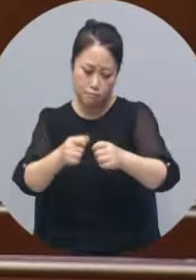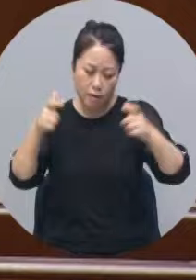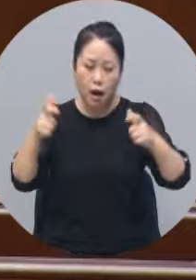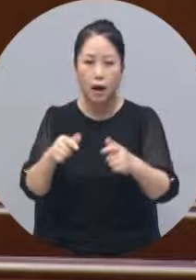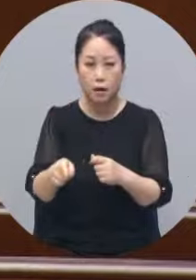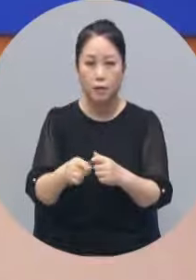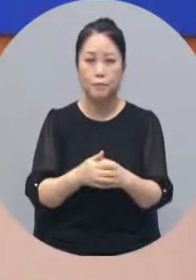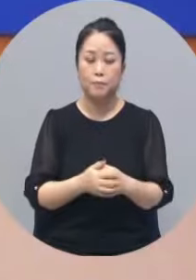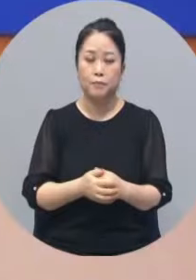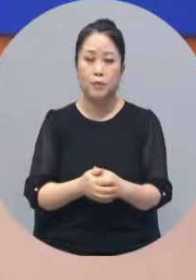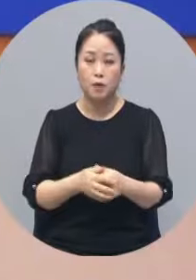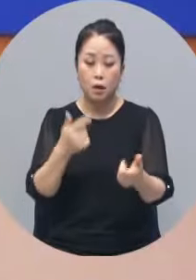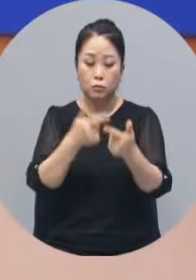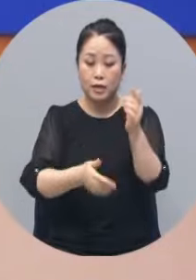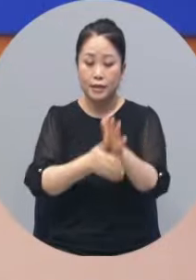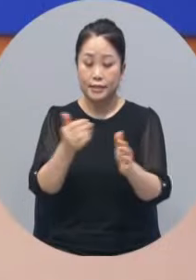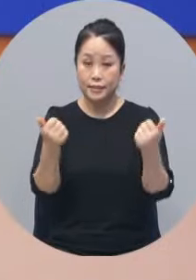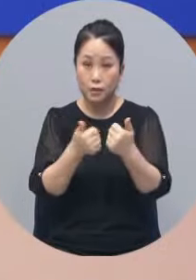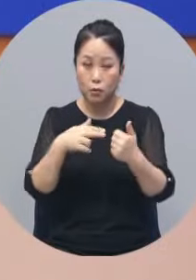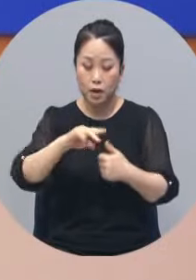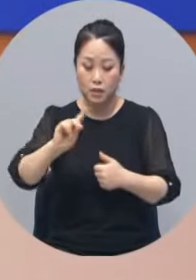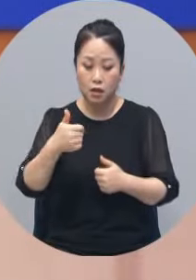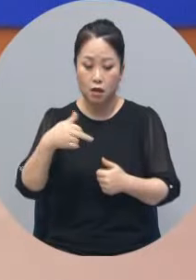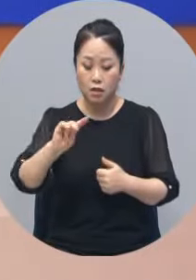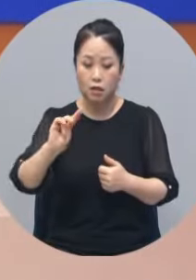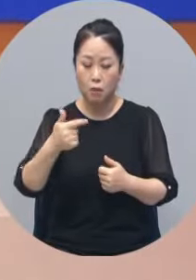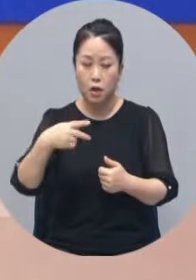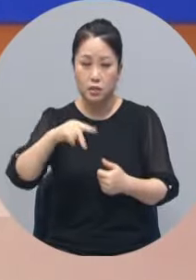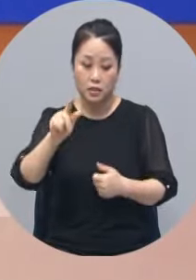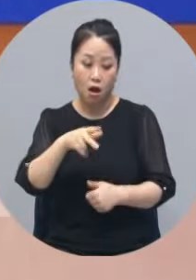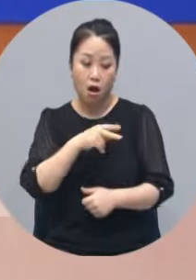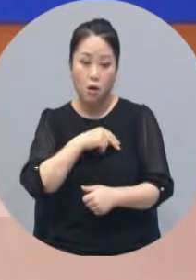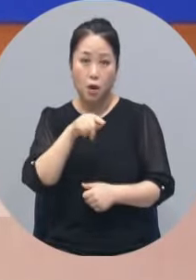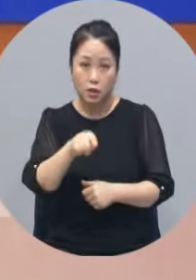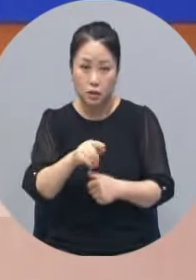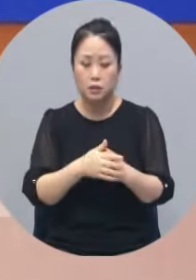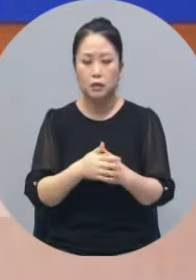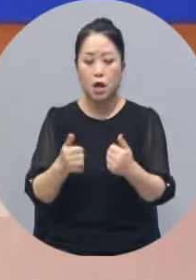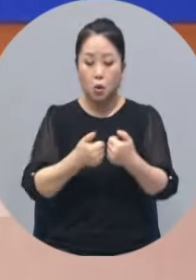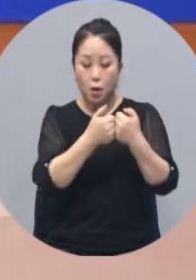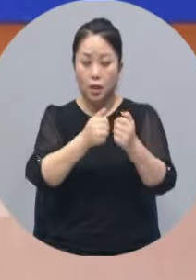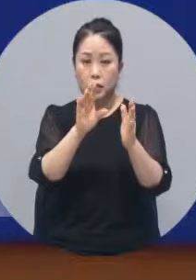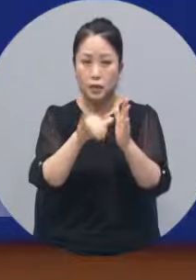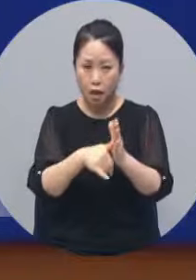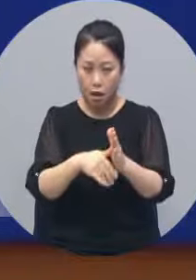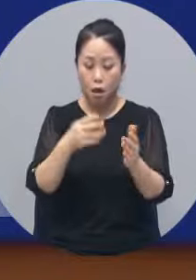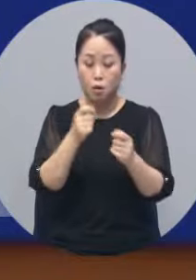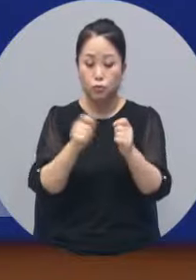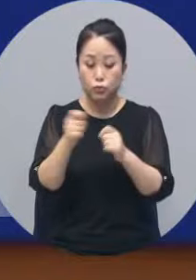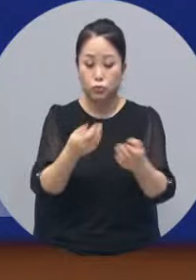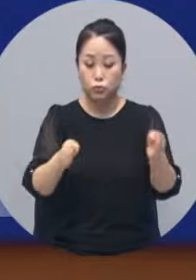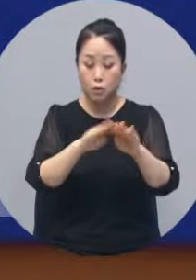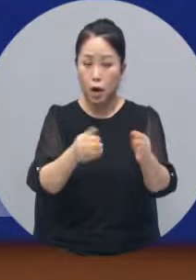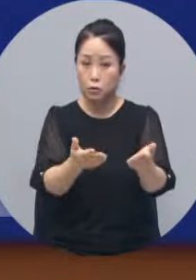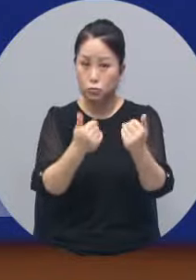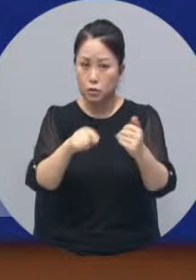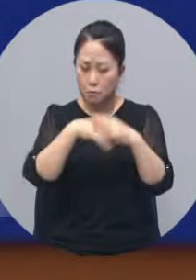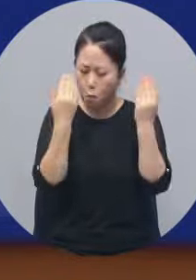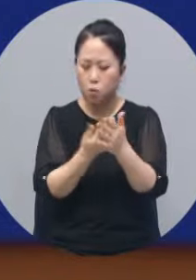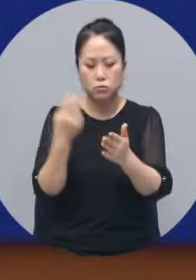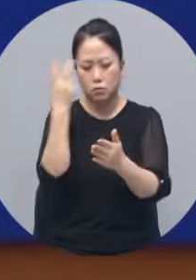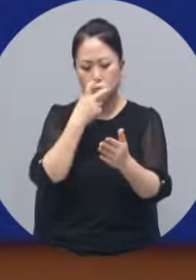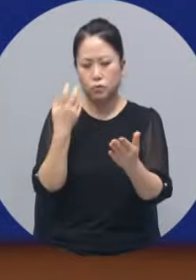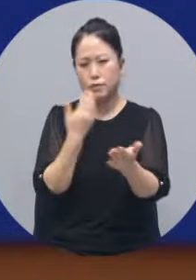있습니다. 부산시의회 전원석 의원은 시의회 본회의에서 분관 유치 전면 재검토를 촉구하고